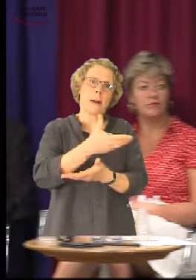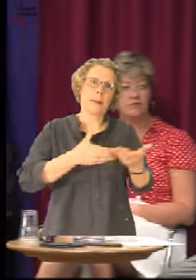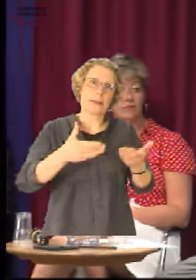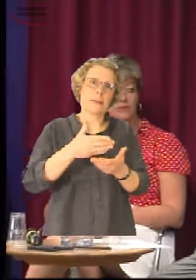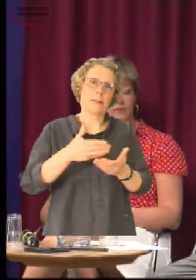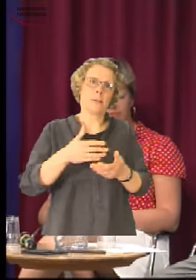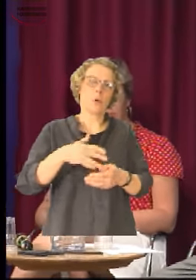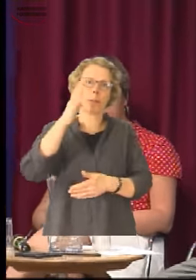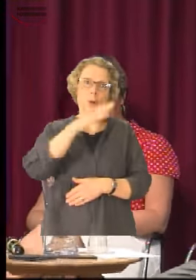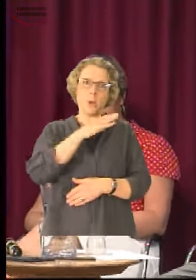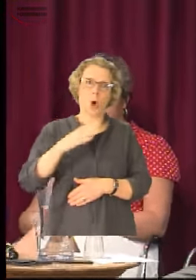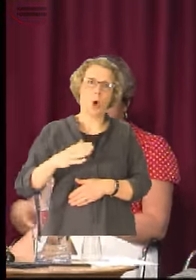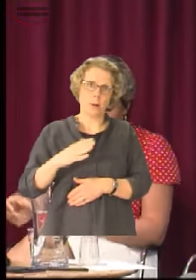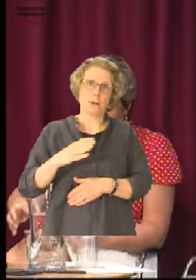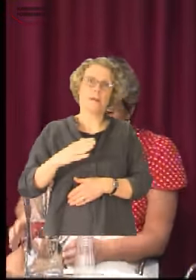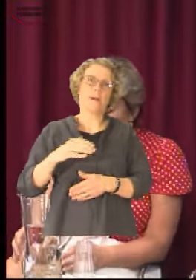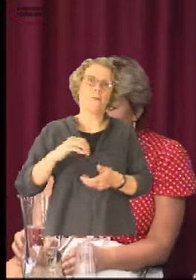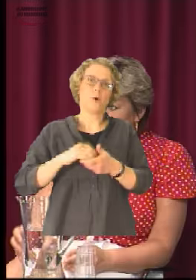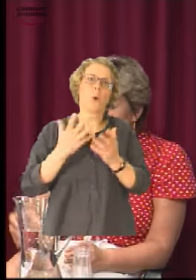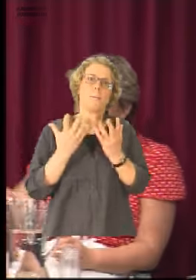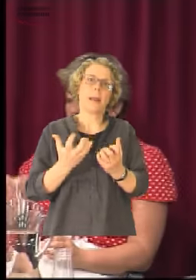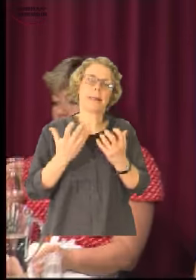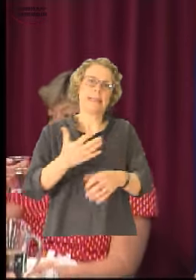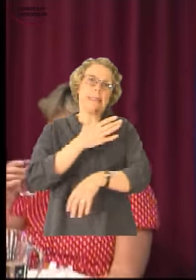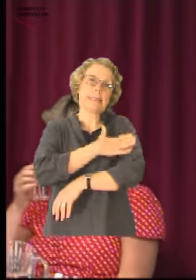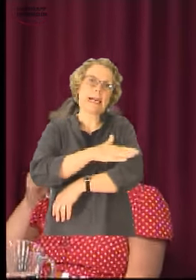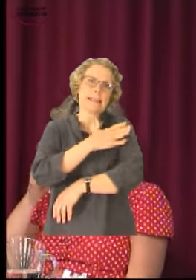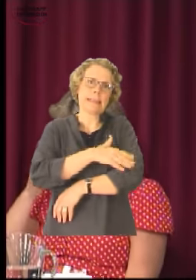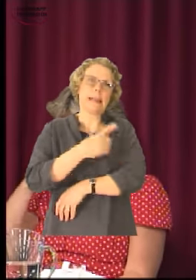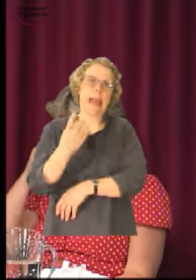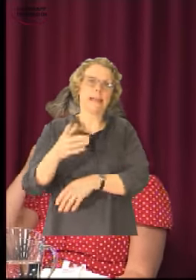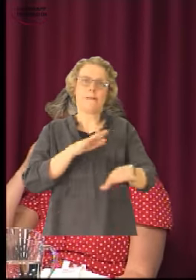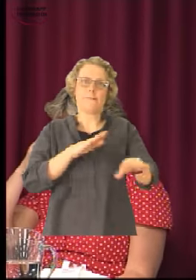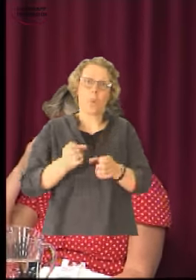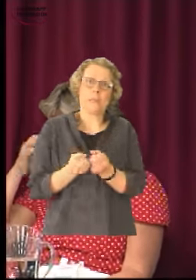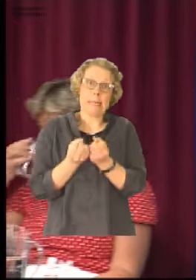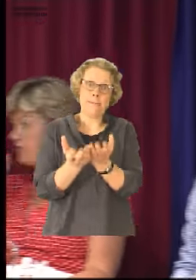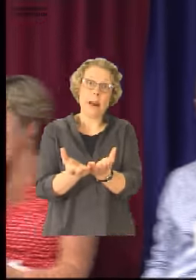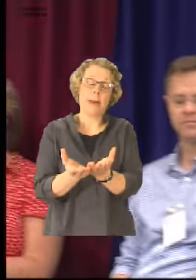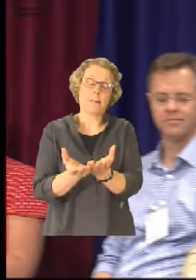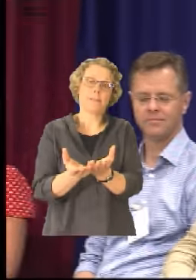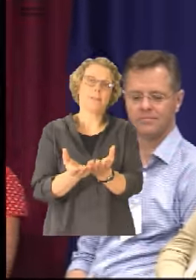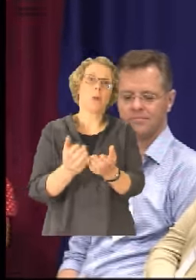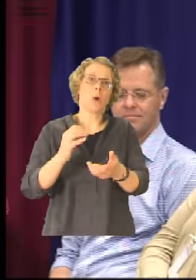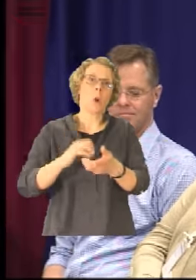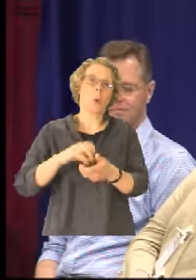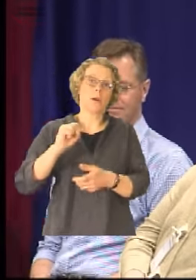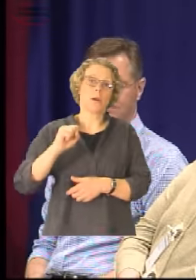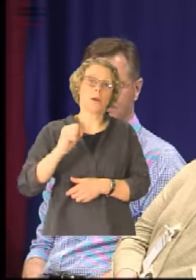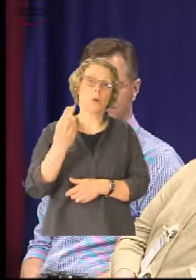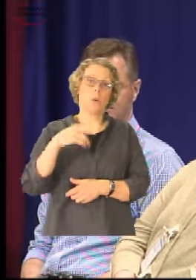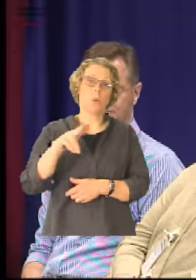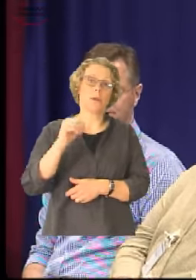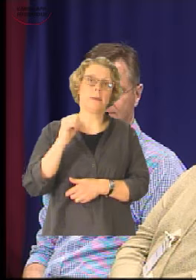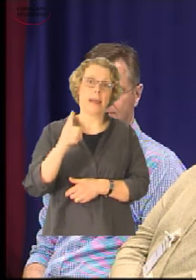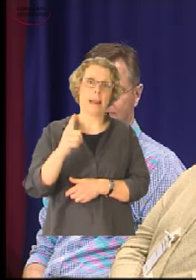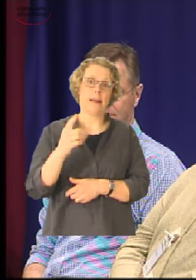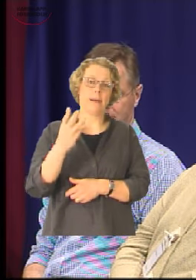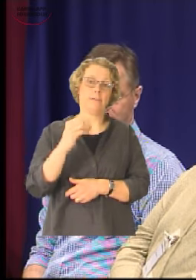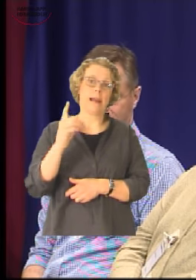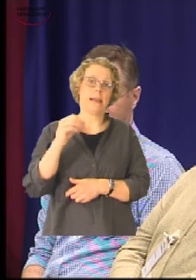Schackrisson, praktikertjänst, en vårdgivare. Och vi har Gunnil Wallin, Centerpartiet, som i det